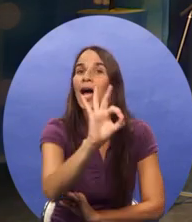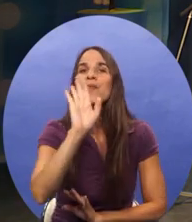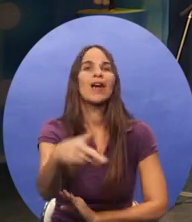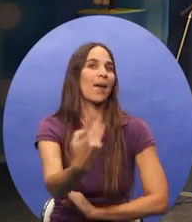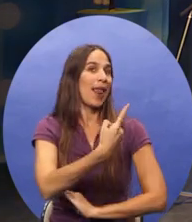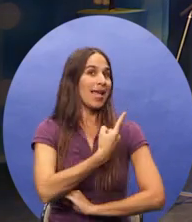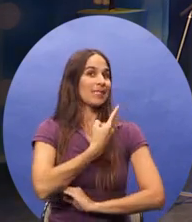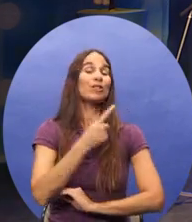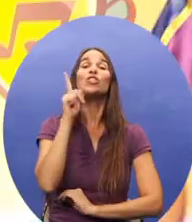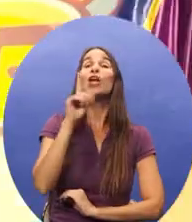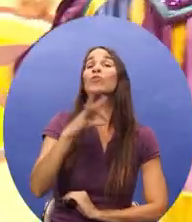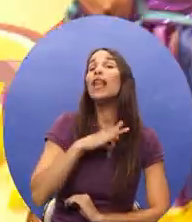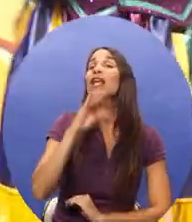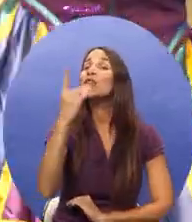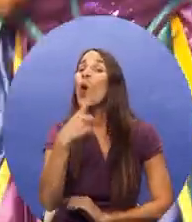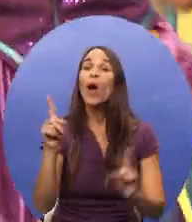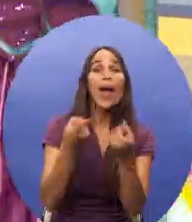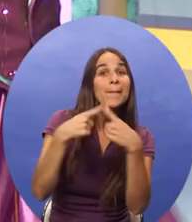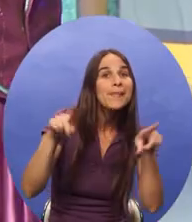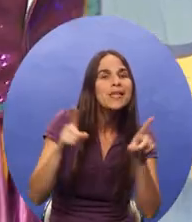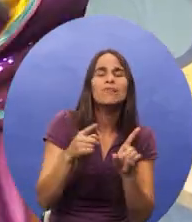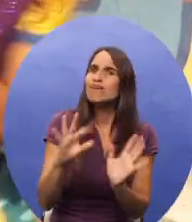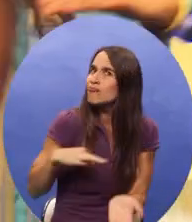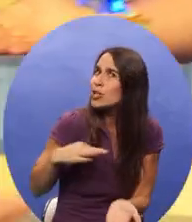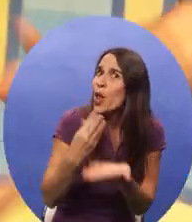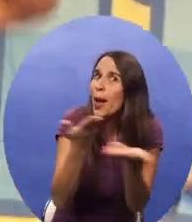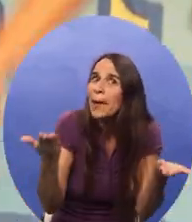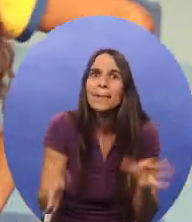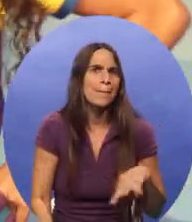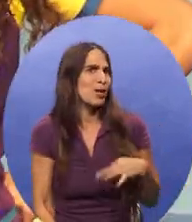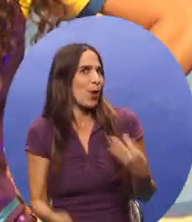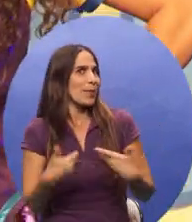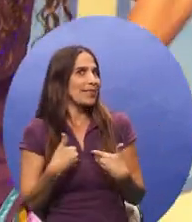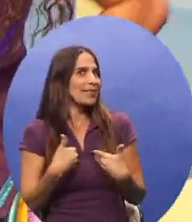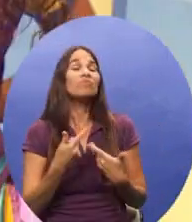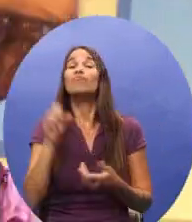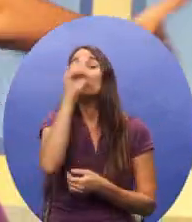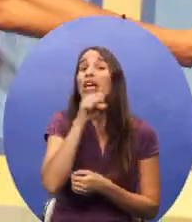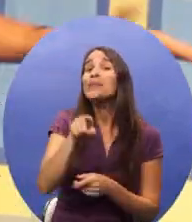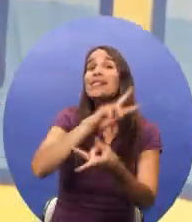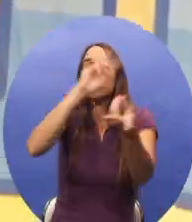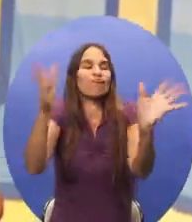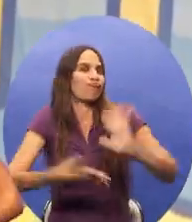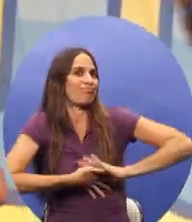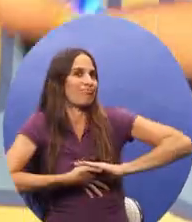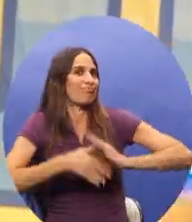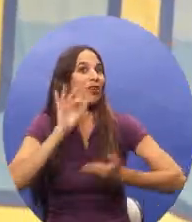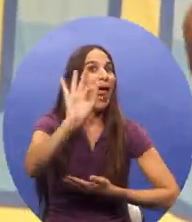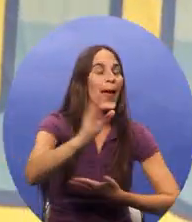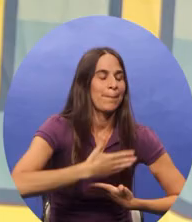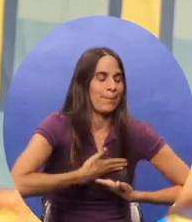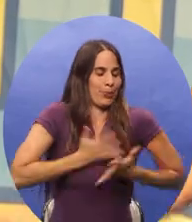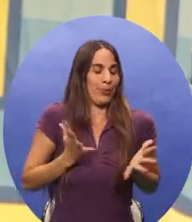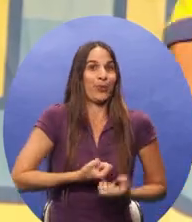לכם ולעצמי. קוראים לי דרורמי, מה שלומכם ומה שלומי. השירים הם